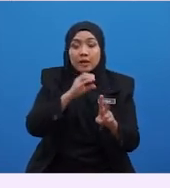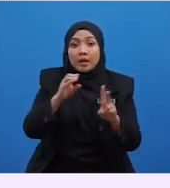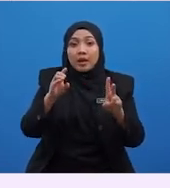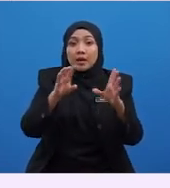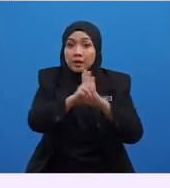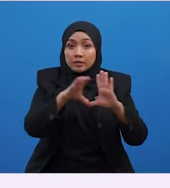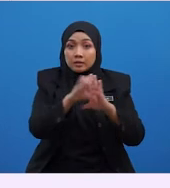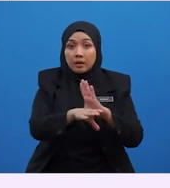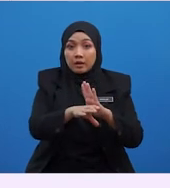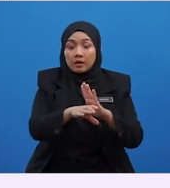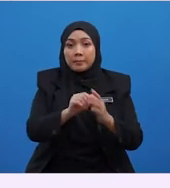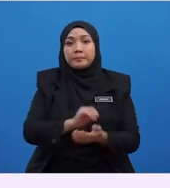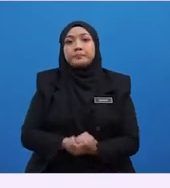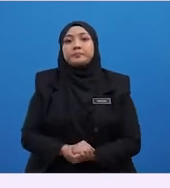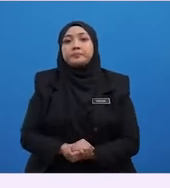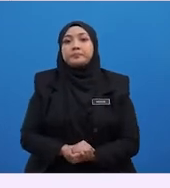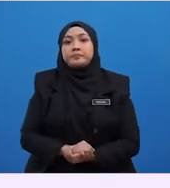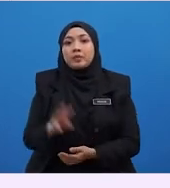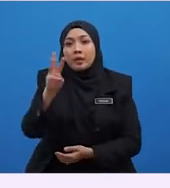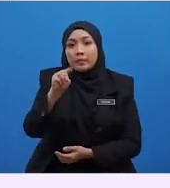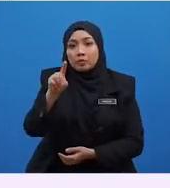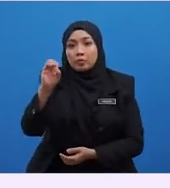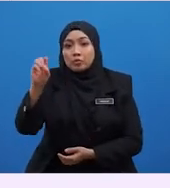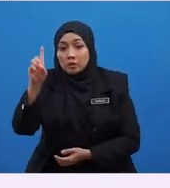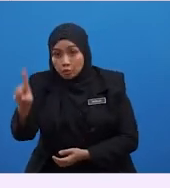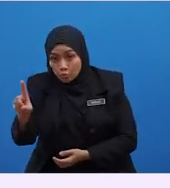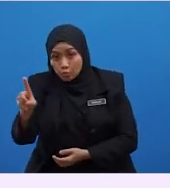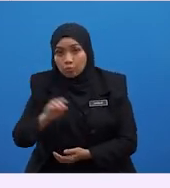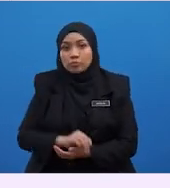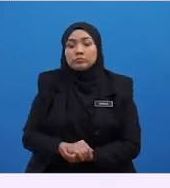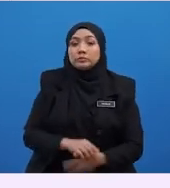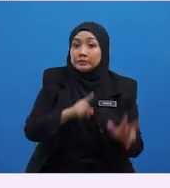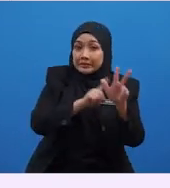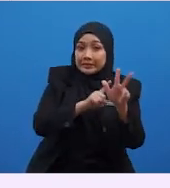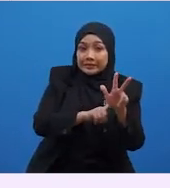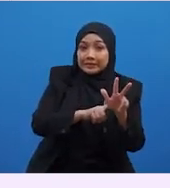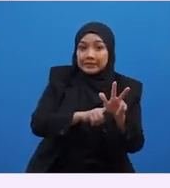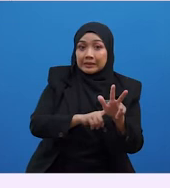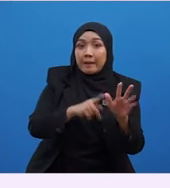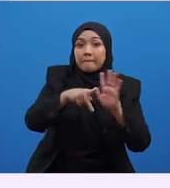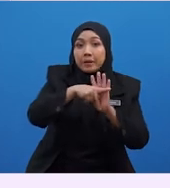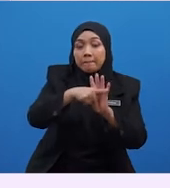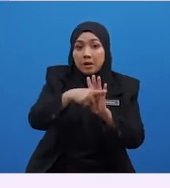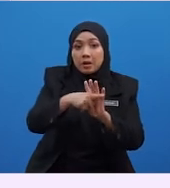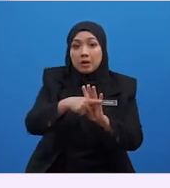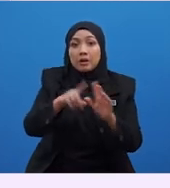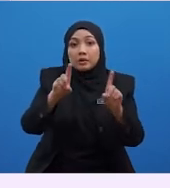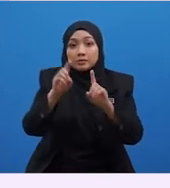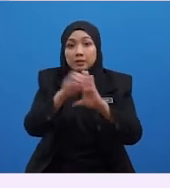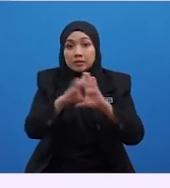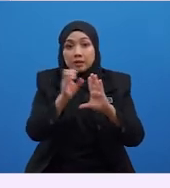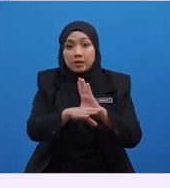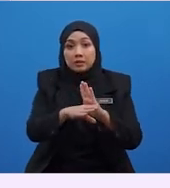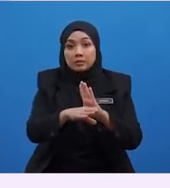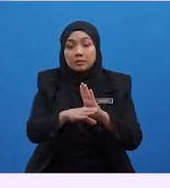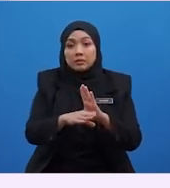murid where nombor daftar bersamaan M101. Ketiga, arahan papan data update murid set